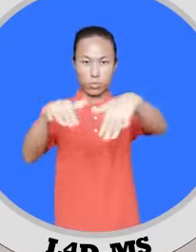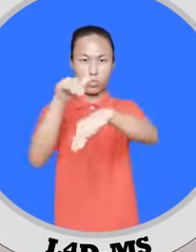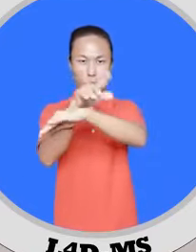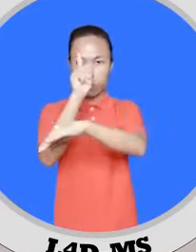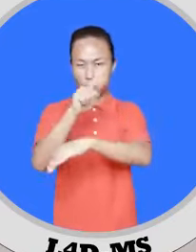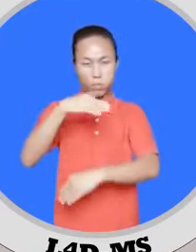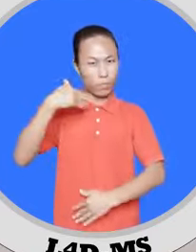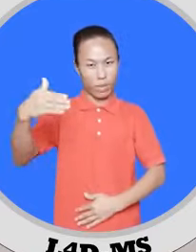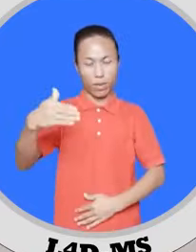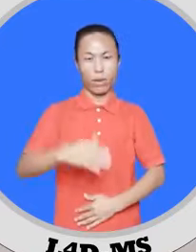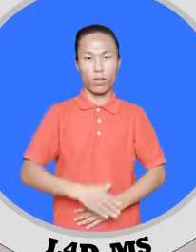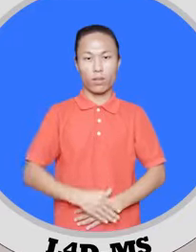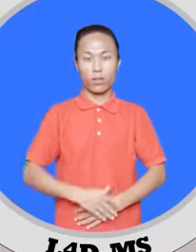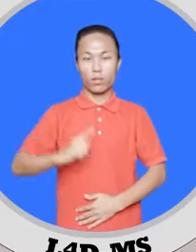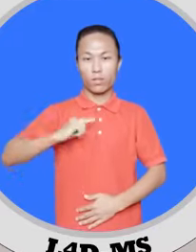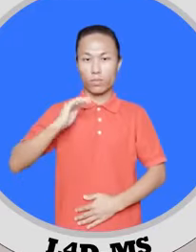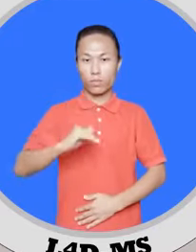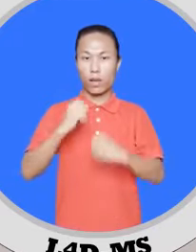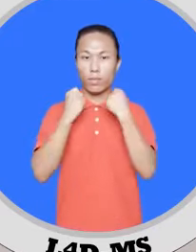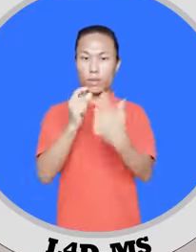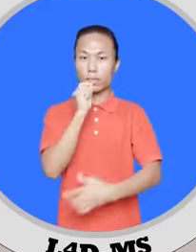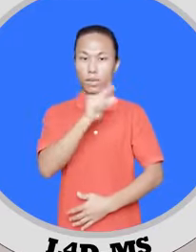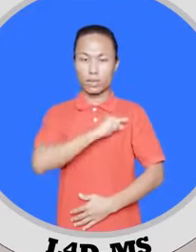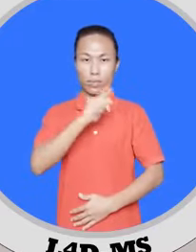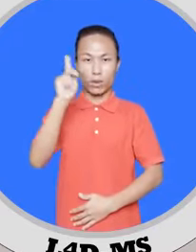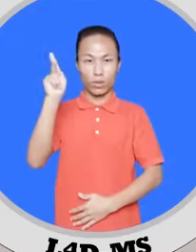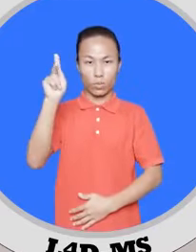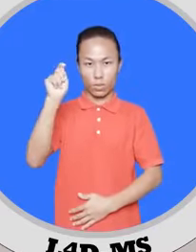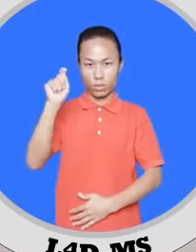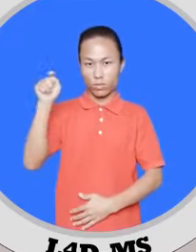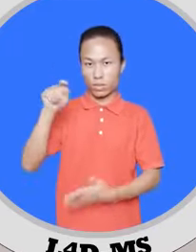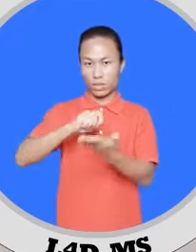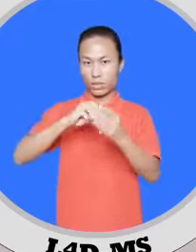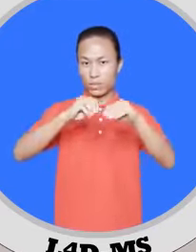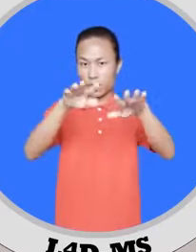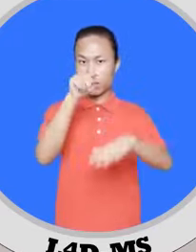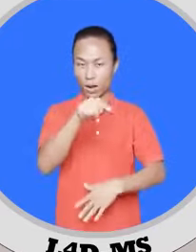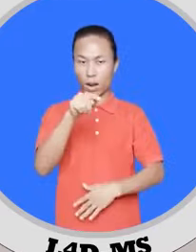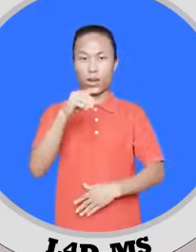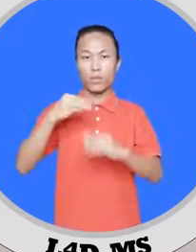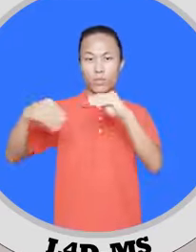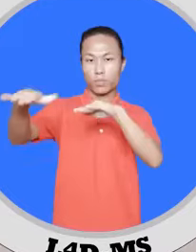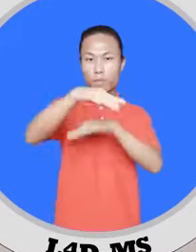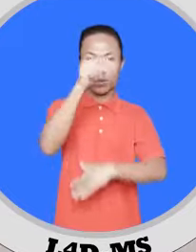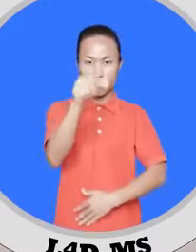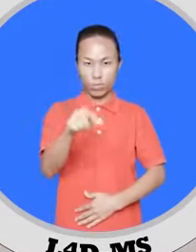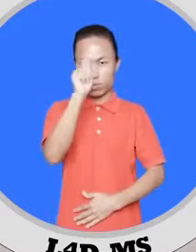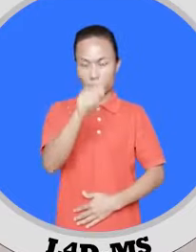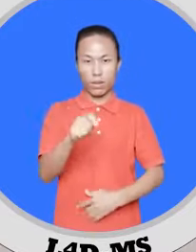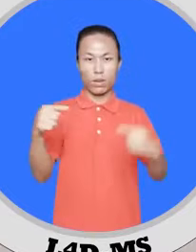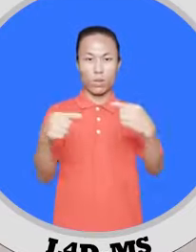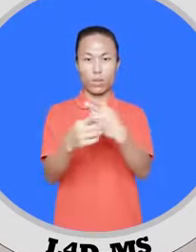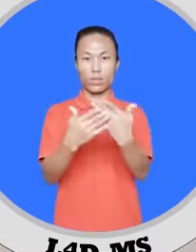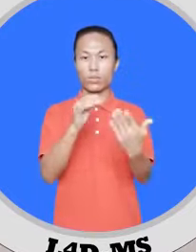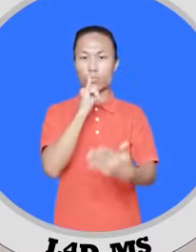တွေနေထိုင်ရာနေရာတွေစာသင်ကျောင်းတွေဈေးတွေဘာသာရေးအဆောက်အအုံတွေကိုလေကြောင်းကနေပုံကျဲတာလ